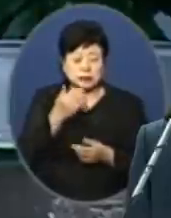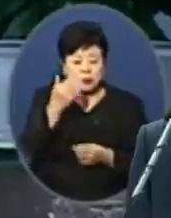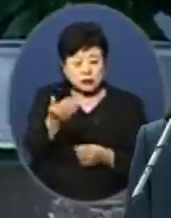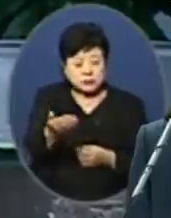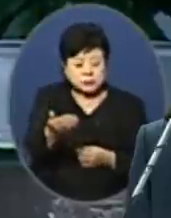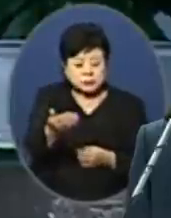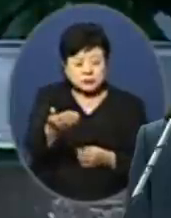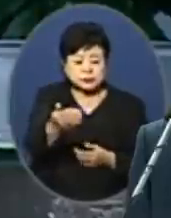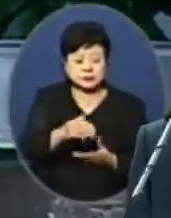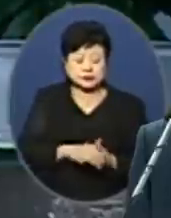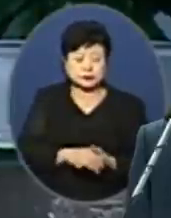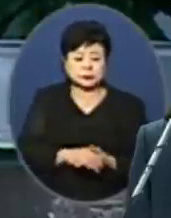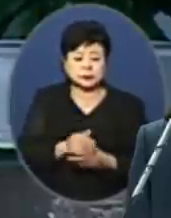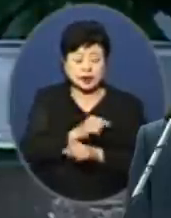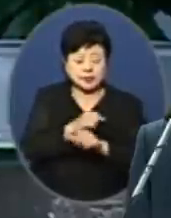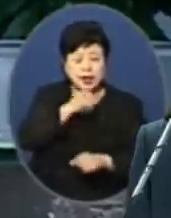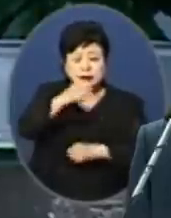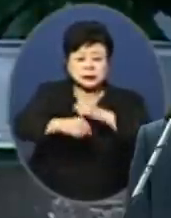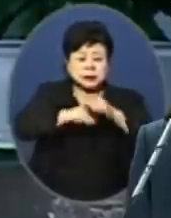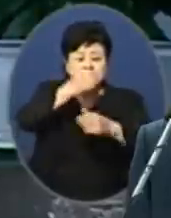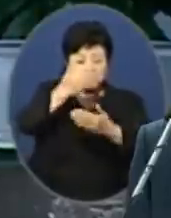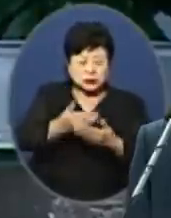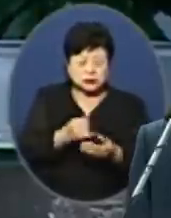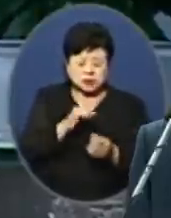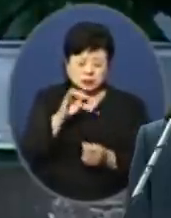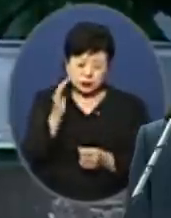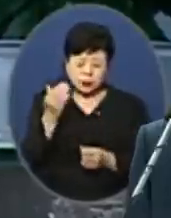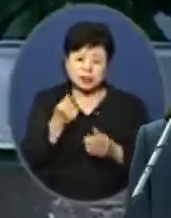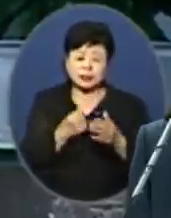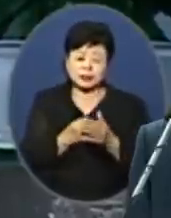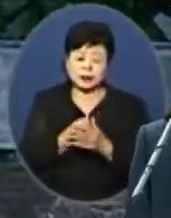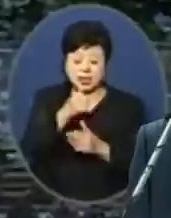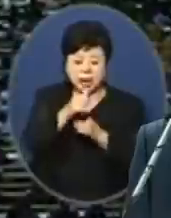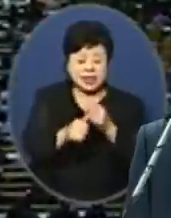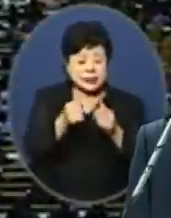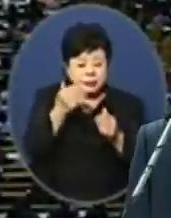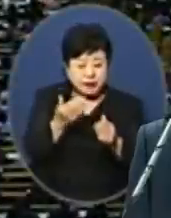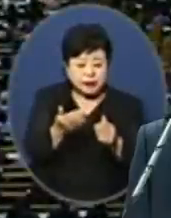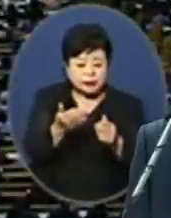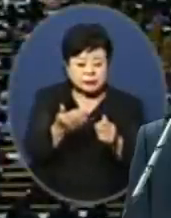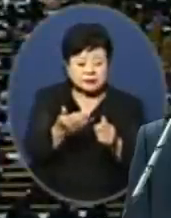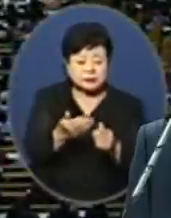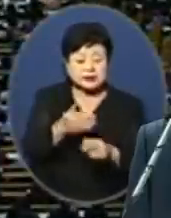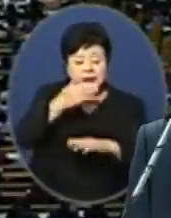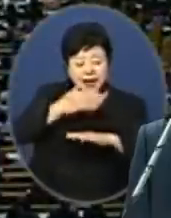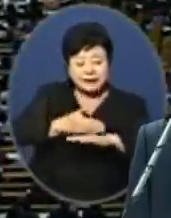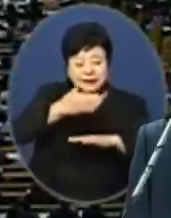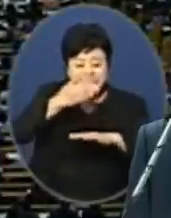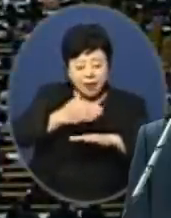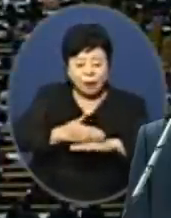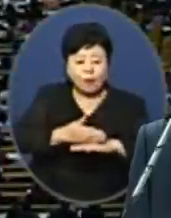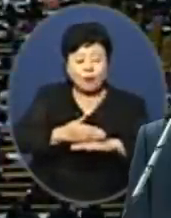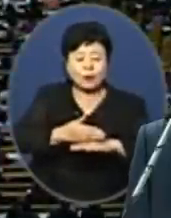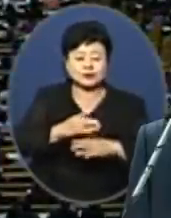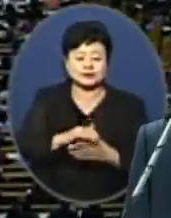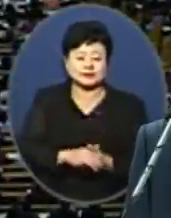여러분은 해방과 자유를 얻은 사람이 되었기 때문에 하나님께 감사하고